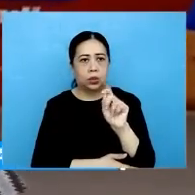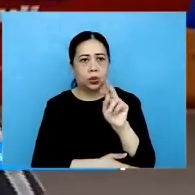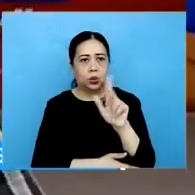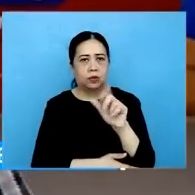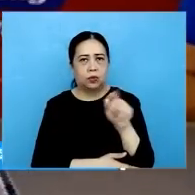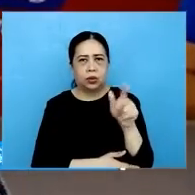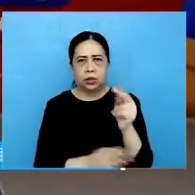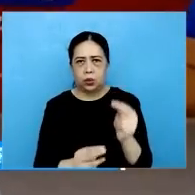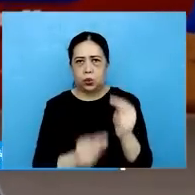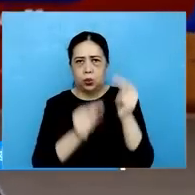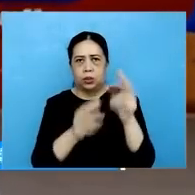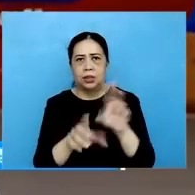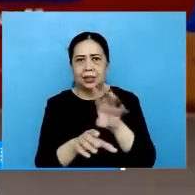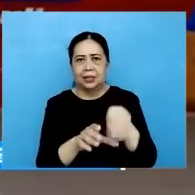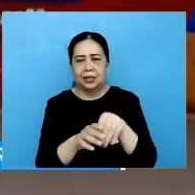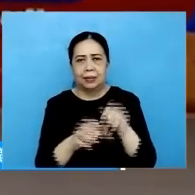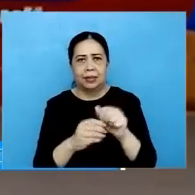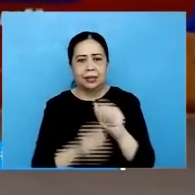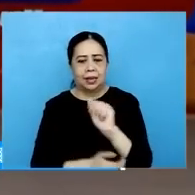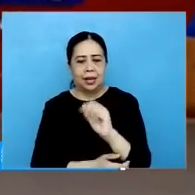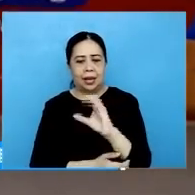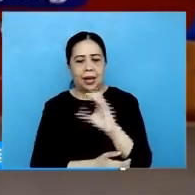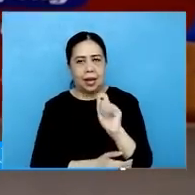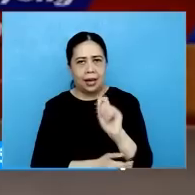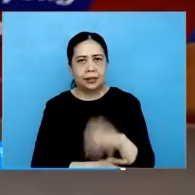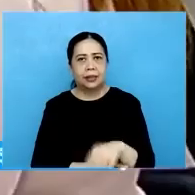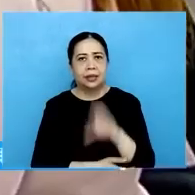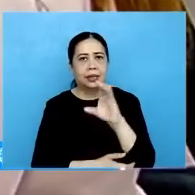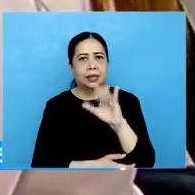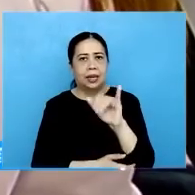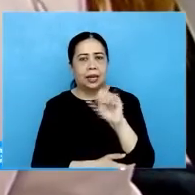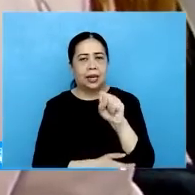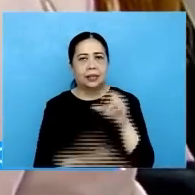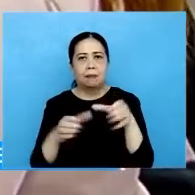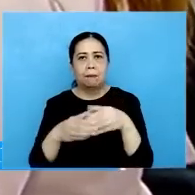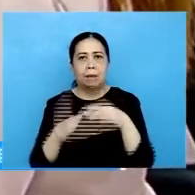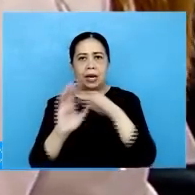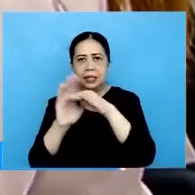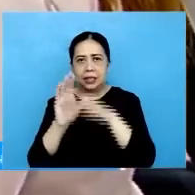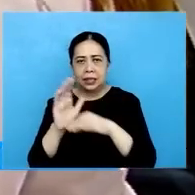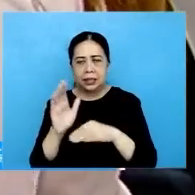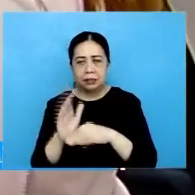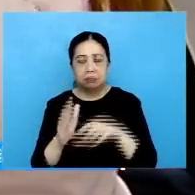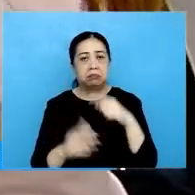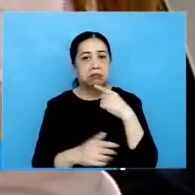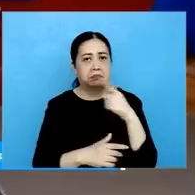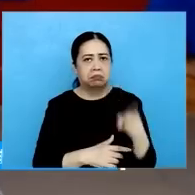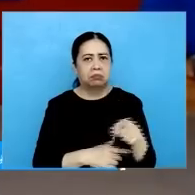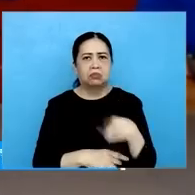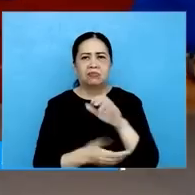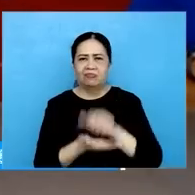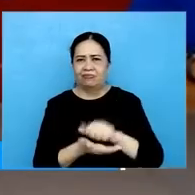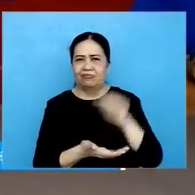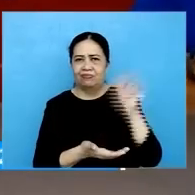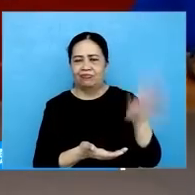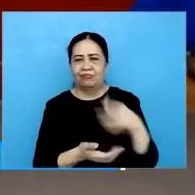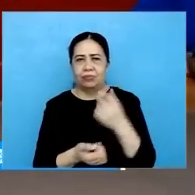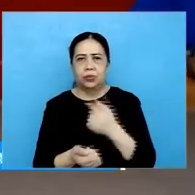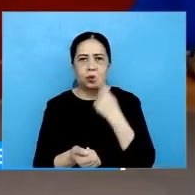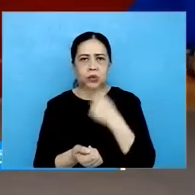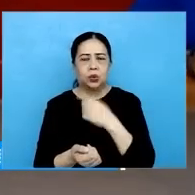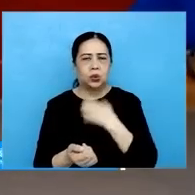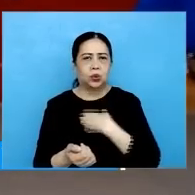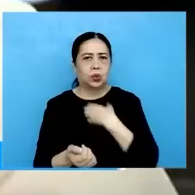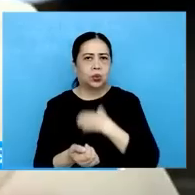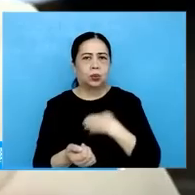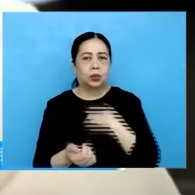nominee ni Tulfo sa ACT-CIS party list. Sa desisyon ng COMELEC 2nd Division, ibinasura ang naturang